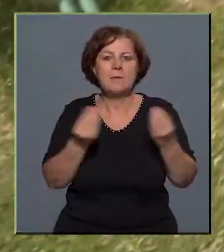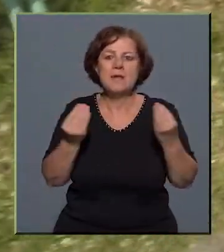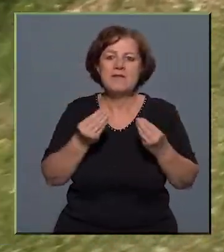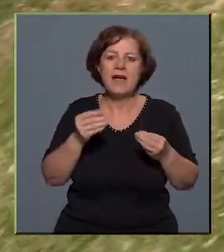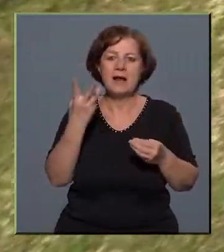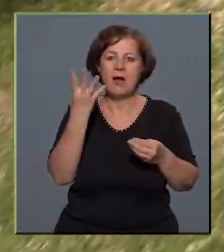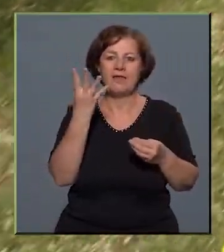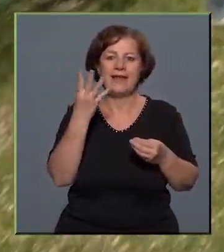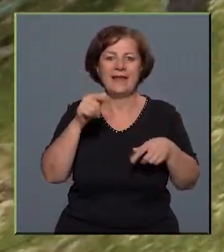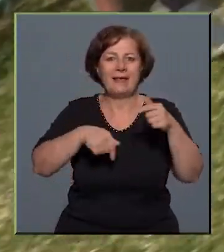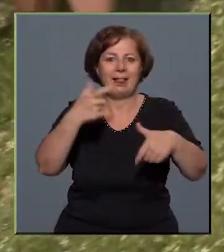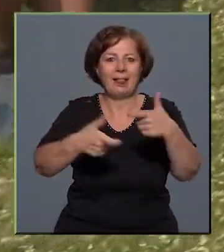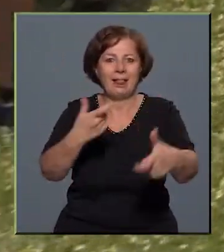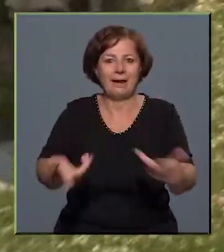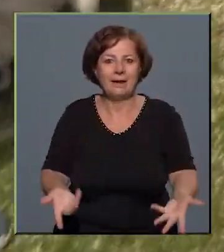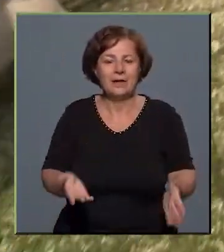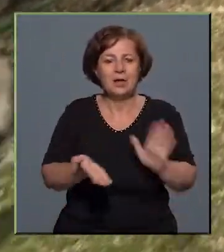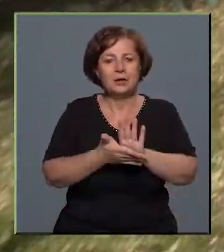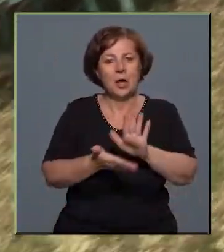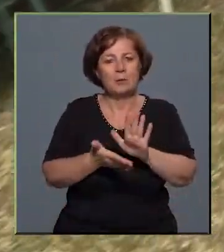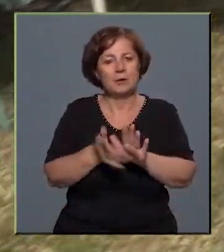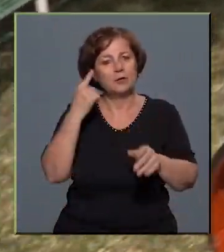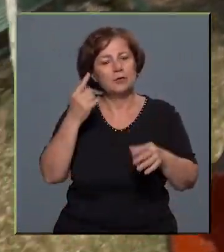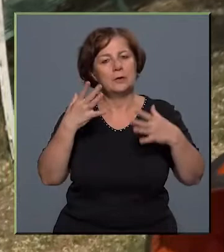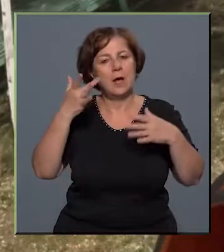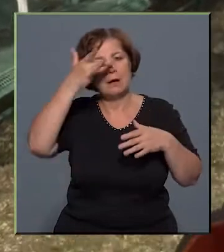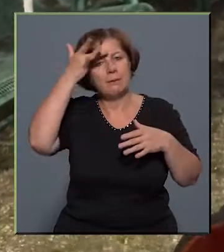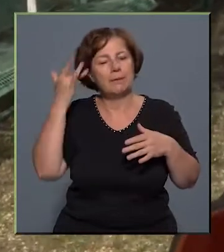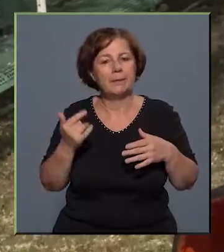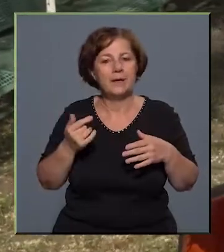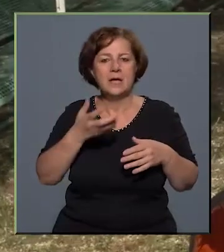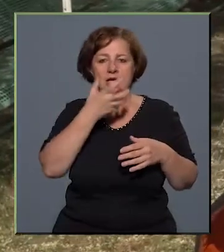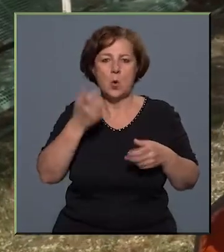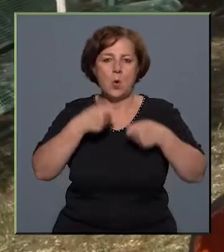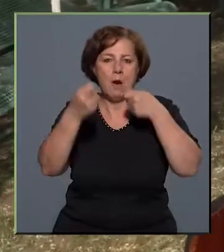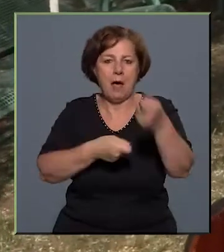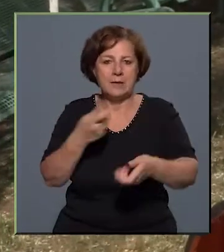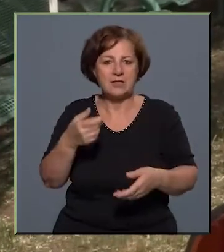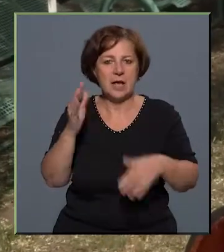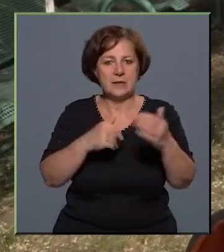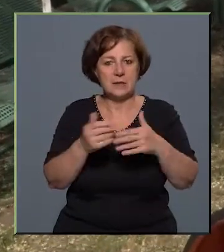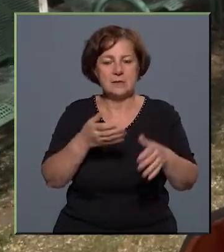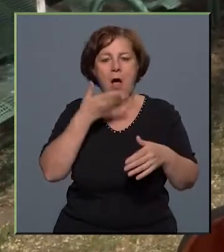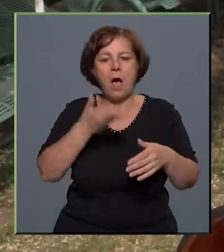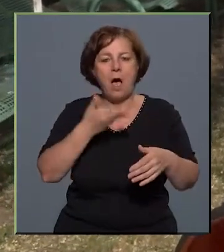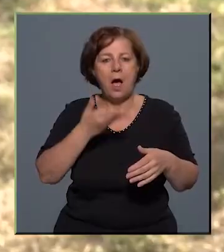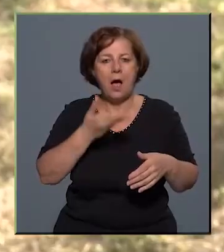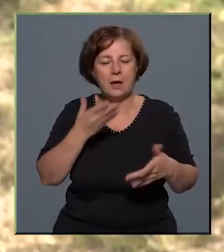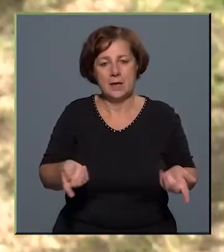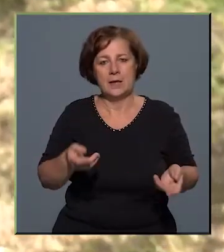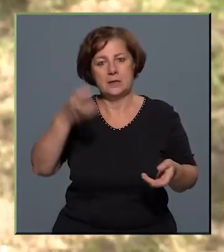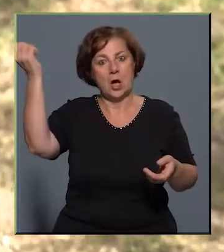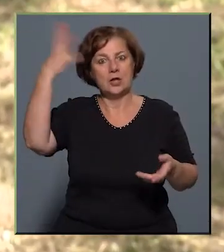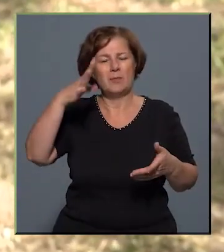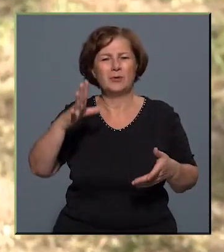kirándulni. De mivel a négylábú barátaink csak a talppárnáikon keresztül tudnak izzadni, és hőleadásra egyetlen eszközük a